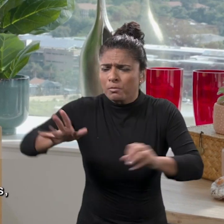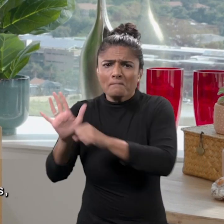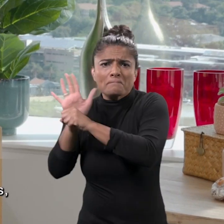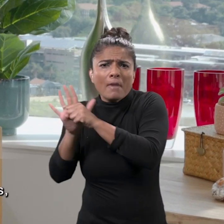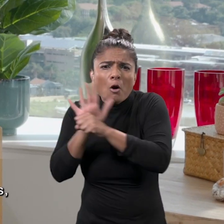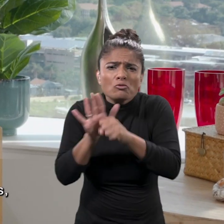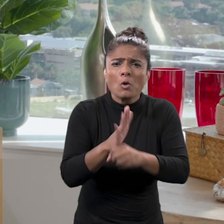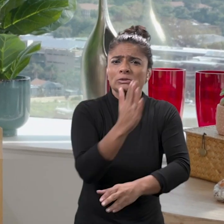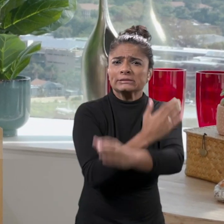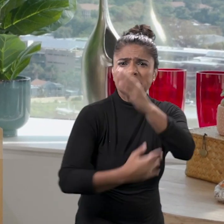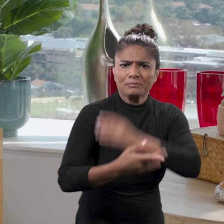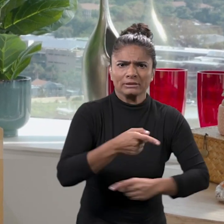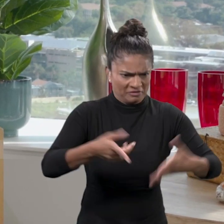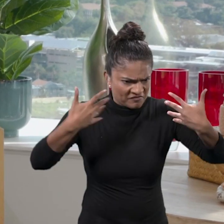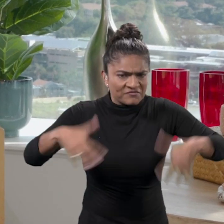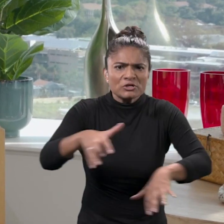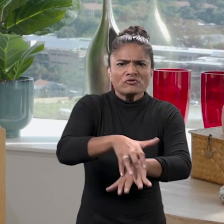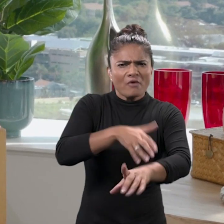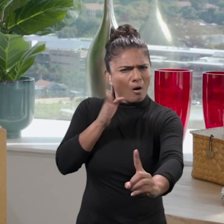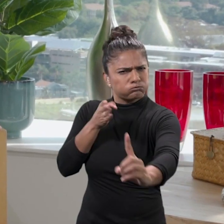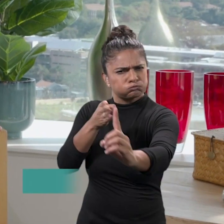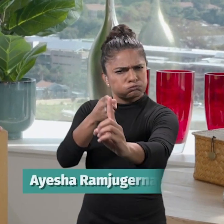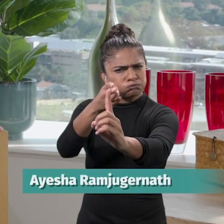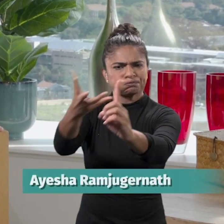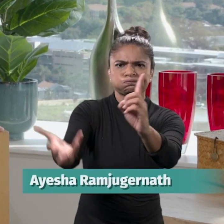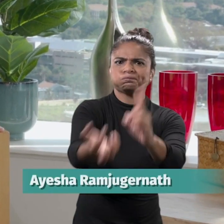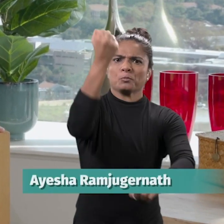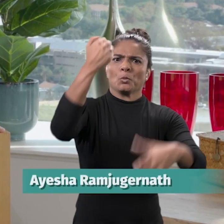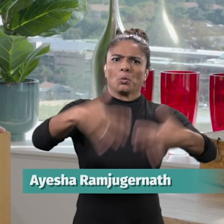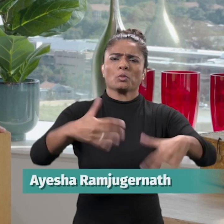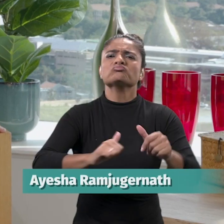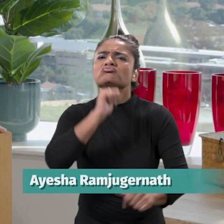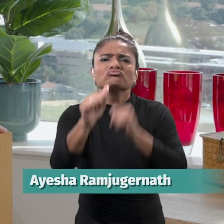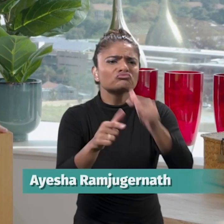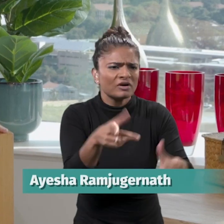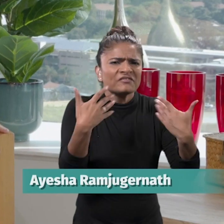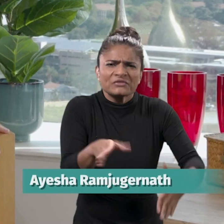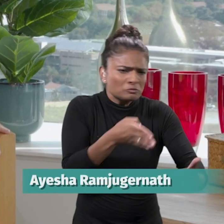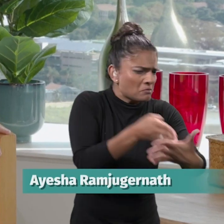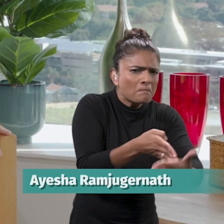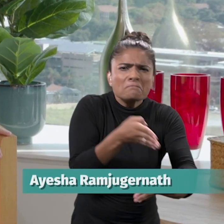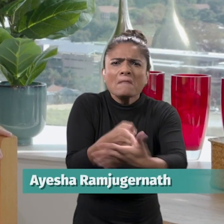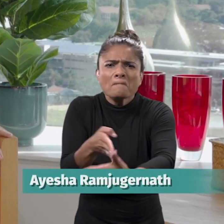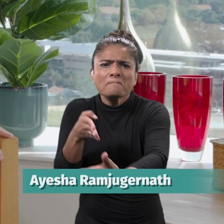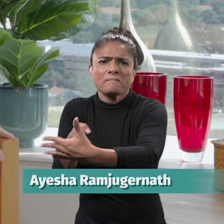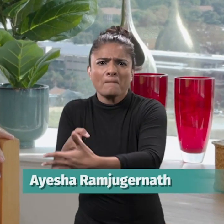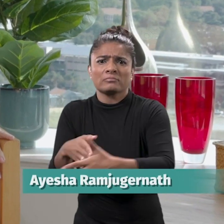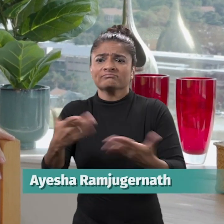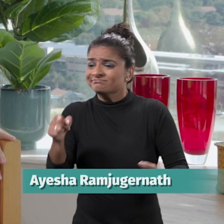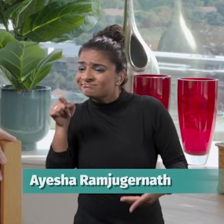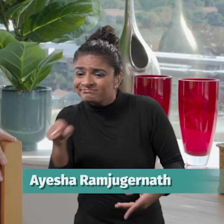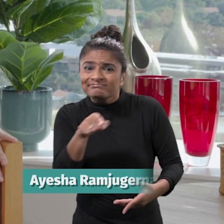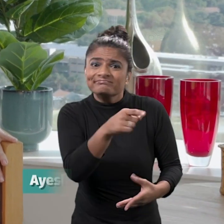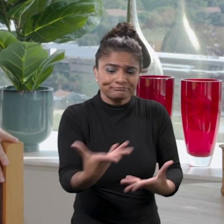en gestremdhede wat daarin geslaag het om in die boerderysektor te floreer, ongeag die swaar kry wat hulle teëgekom het. Sommige van